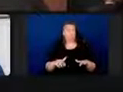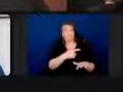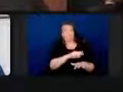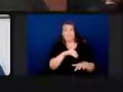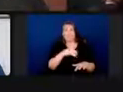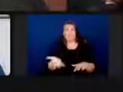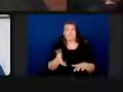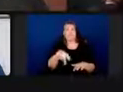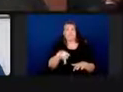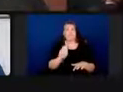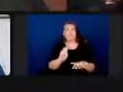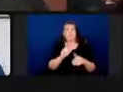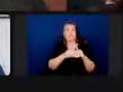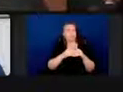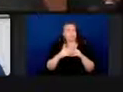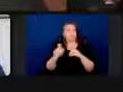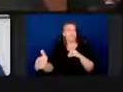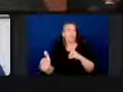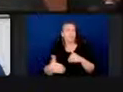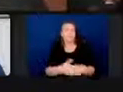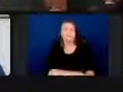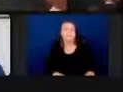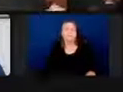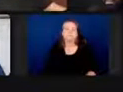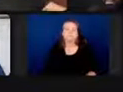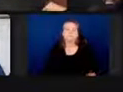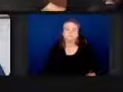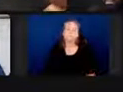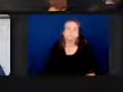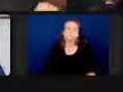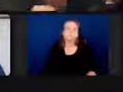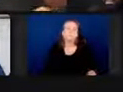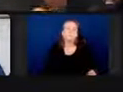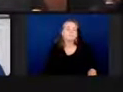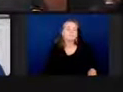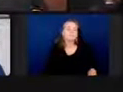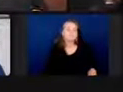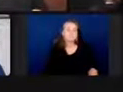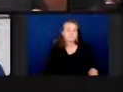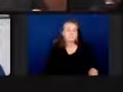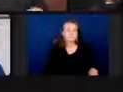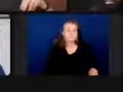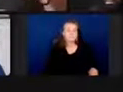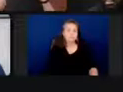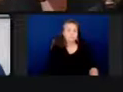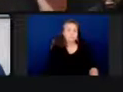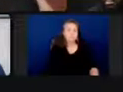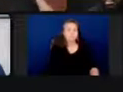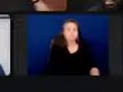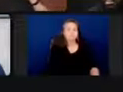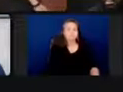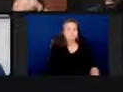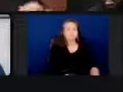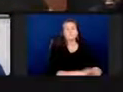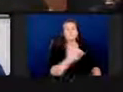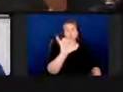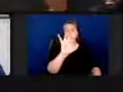ونطلب منهم أن يساعدونا في التطوير المهني. أنا أيضا متحمس